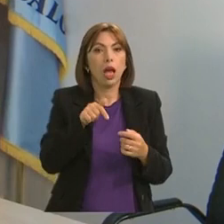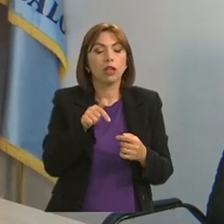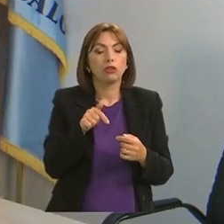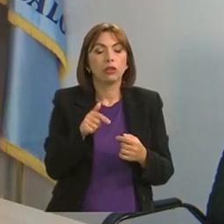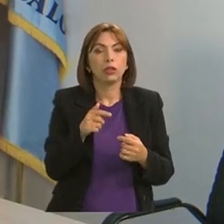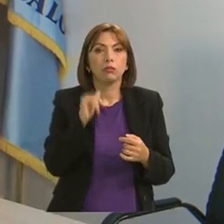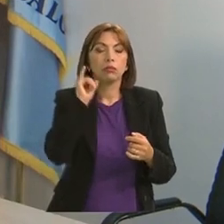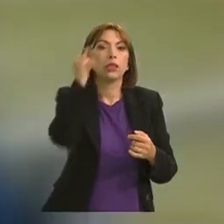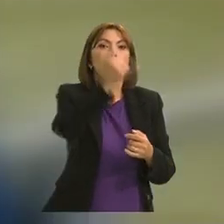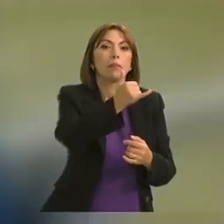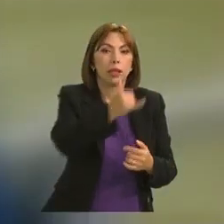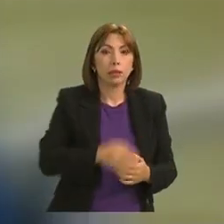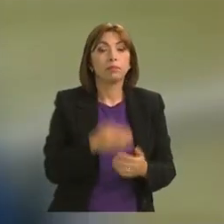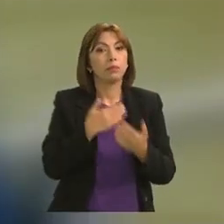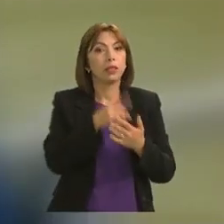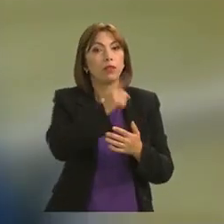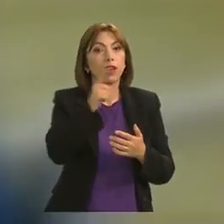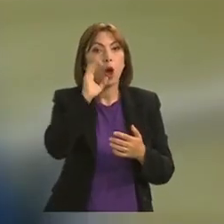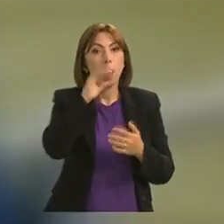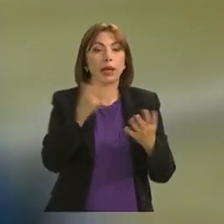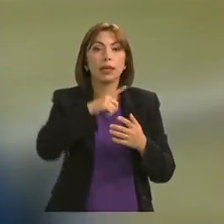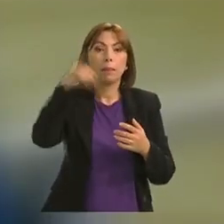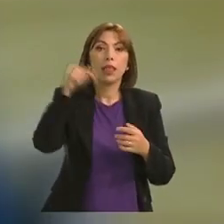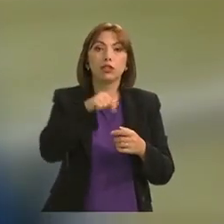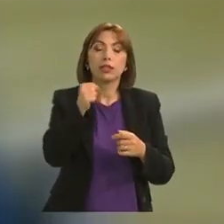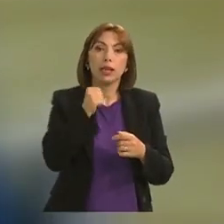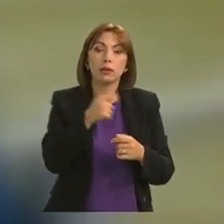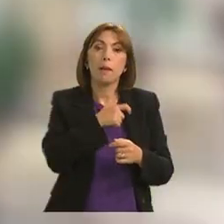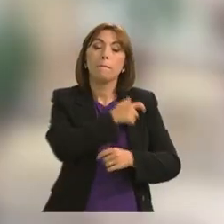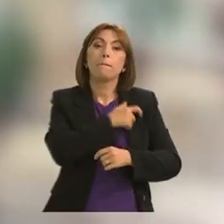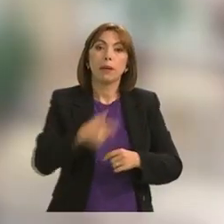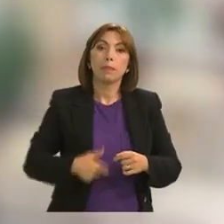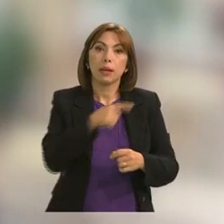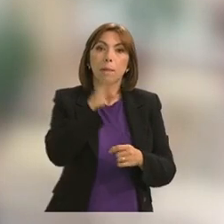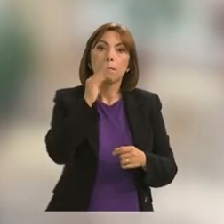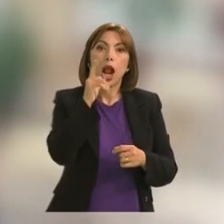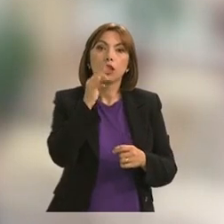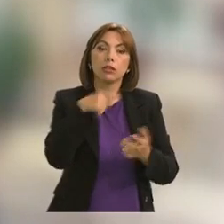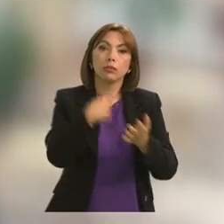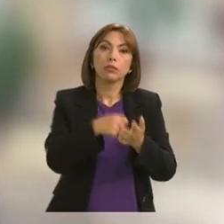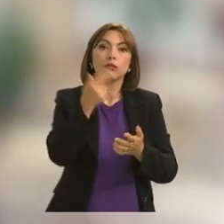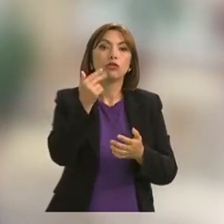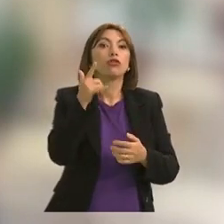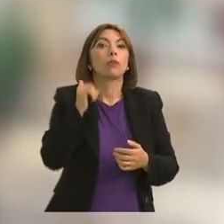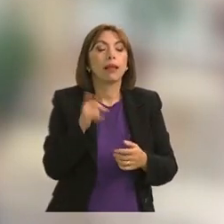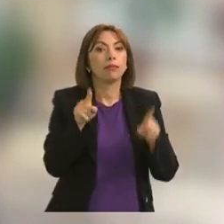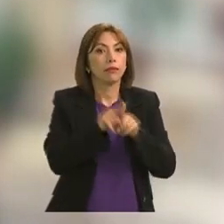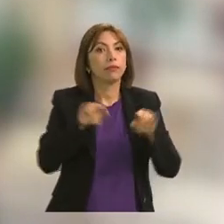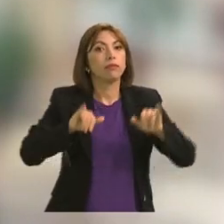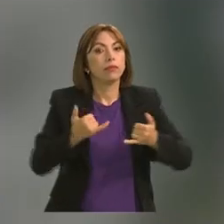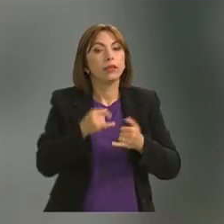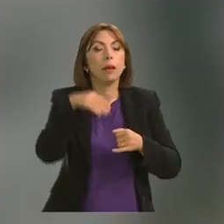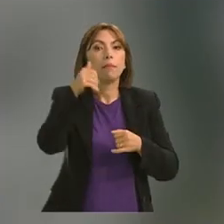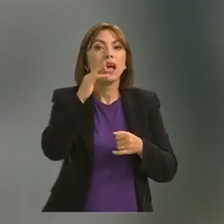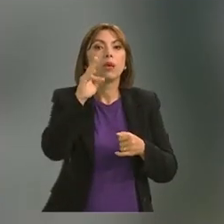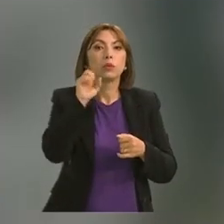această deplasare. Pentru fiecare om care pleacă în aceste excursii, primăria din Balotești plătește câte 15 lei. La fel s-a întâmplat și cu